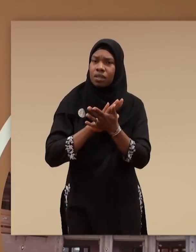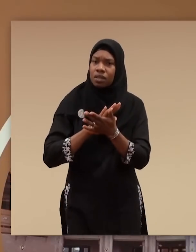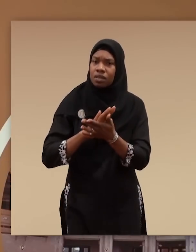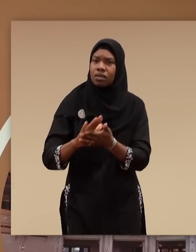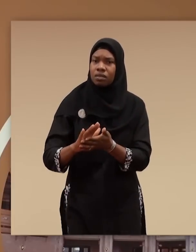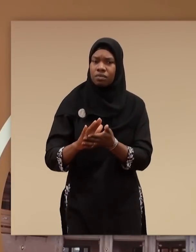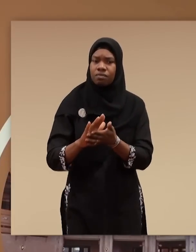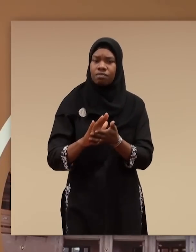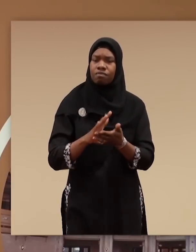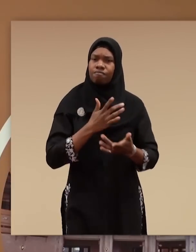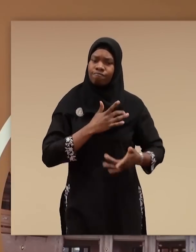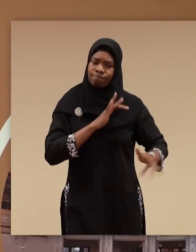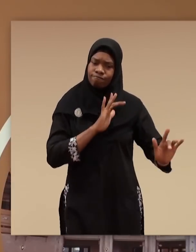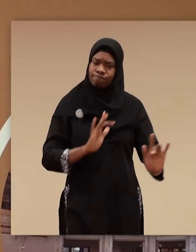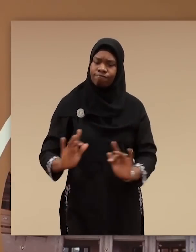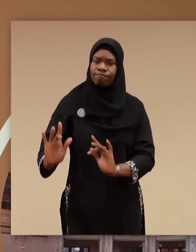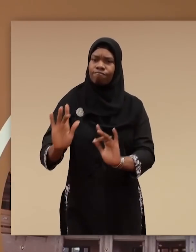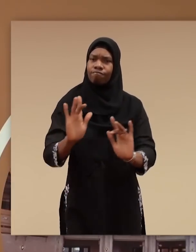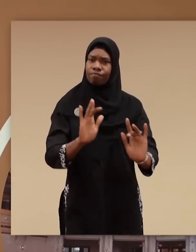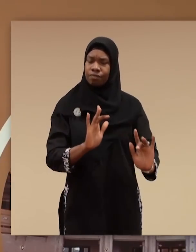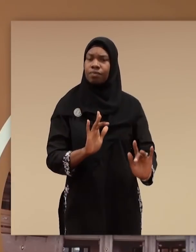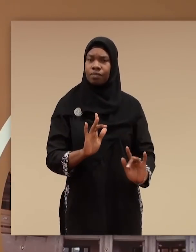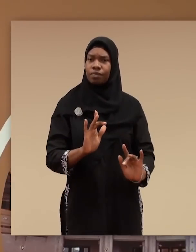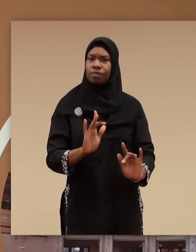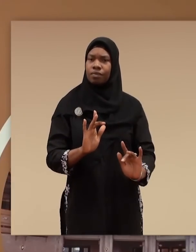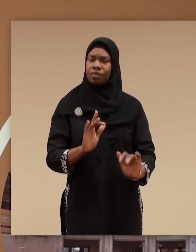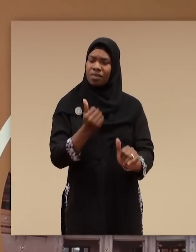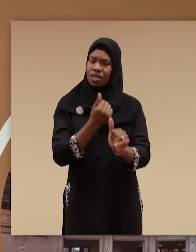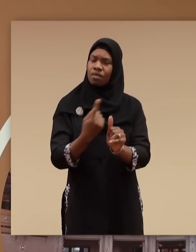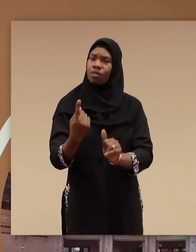وَقُولُوا لِلنَّاسِ حُسْنًا.